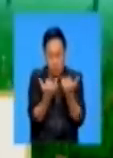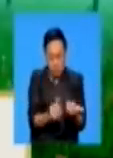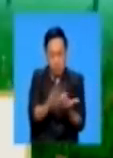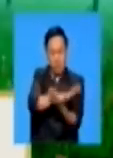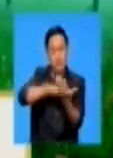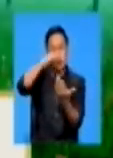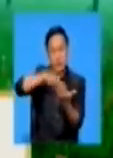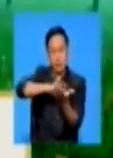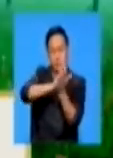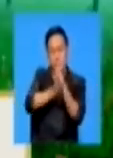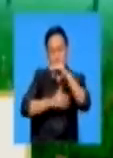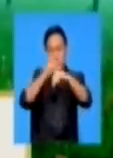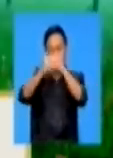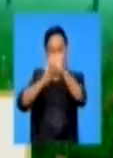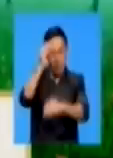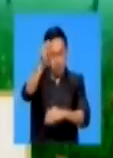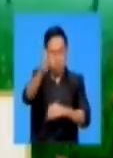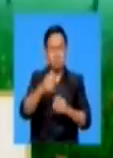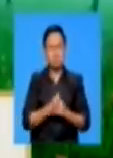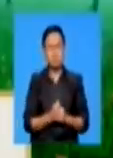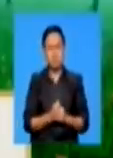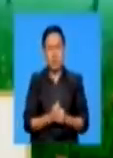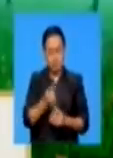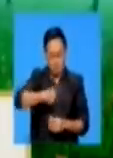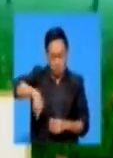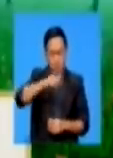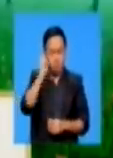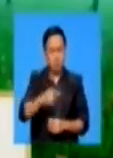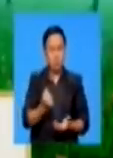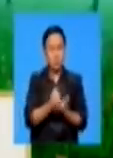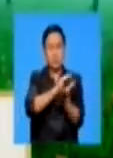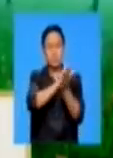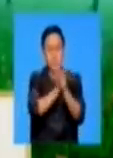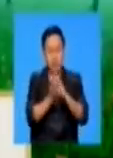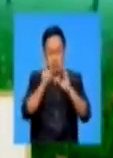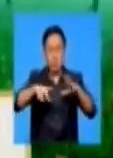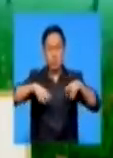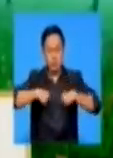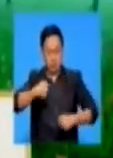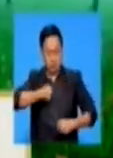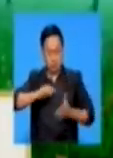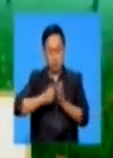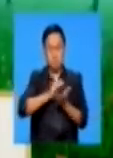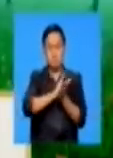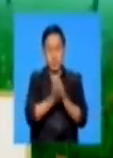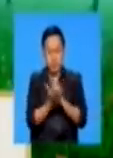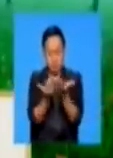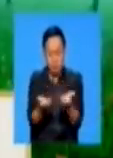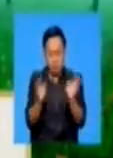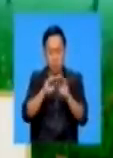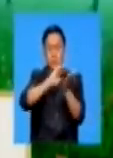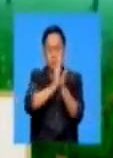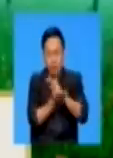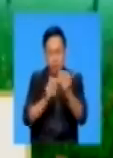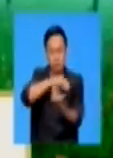าในไปสู่อนาคตนะเพราะนั้นมันต้องมีหลายอย่างที่มีการเปลี่ยนแปลงทั้งตัวเองครอบครัวสิ่งแวดล้อม